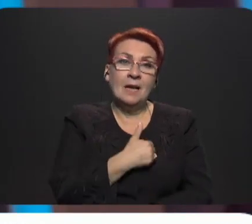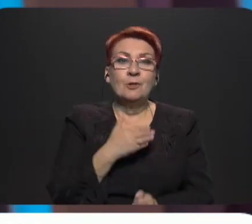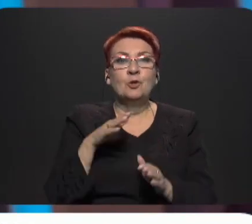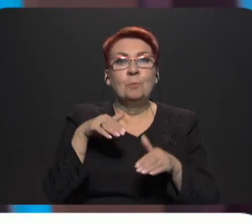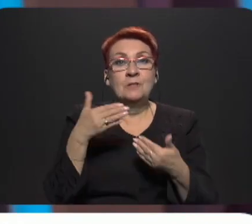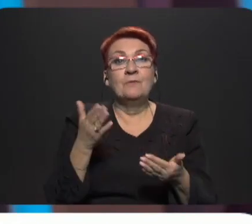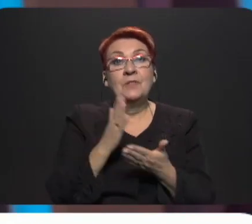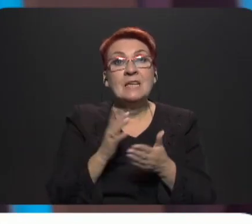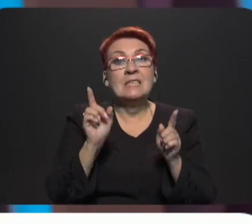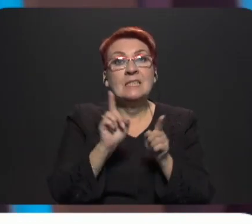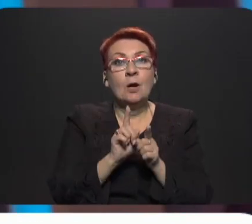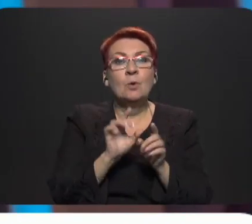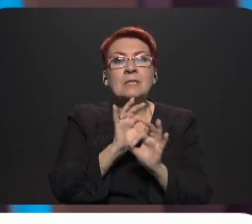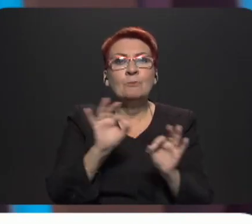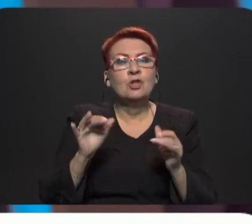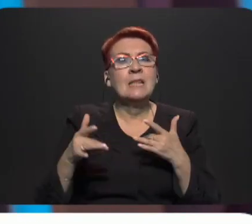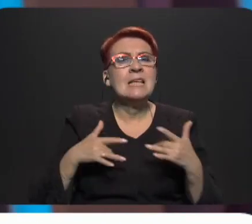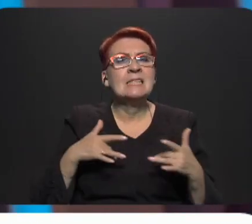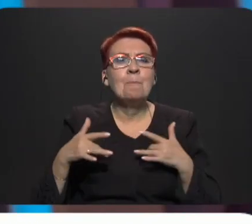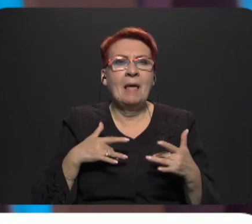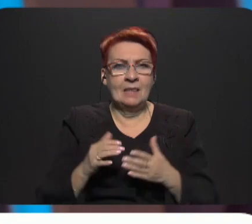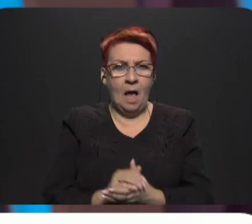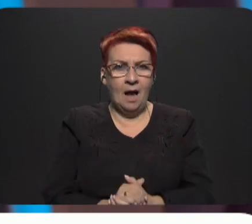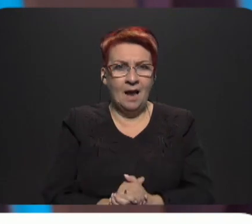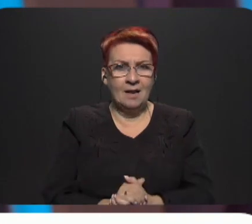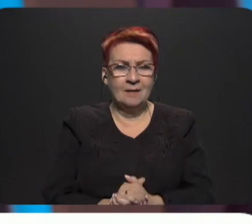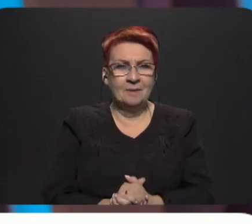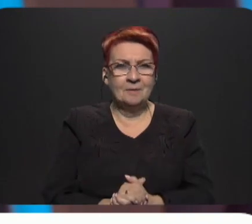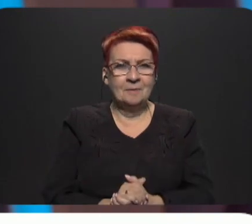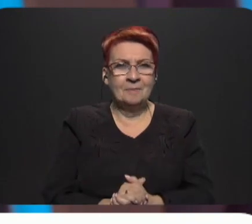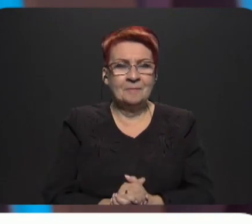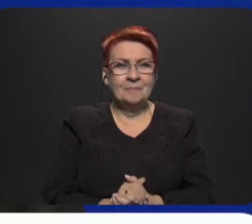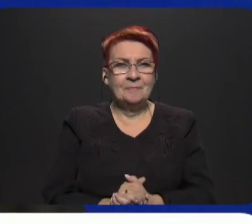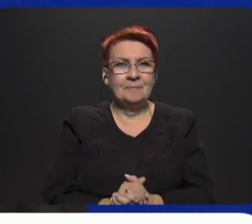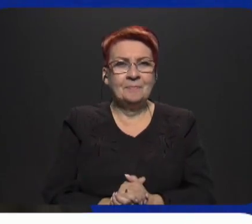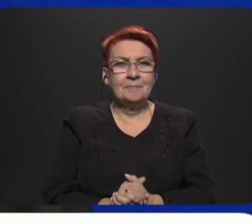что есть такой замечательный спектакль. Он в разных,